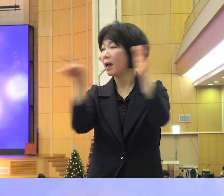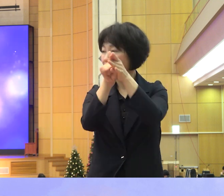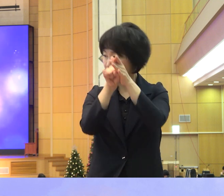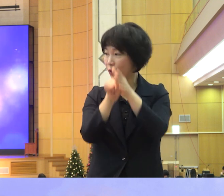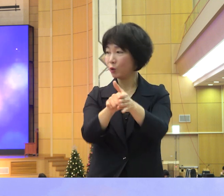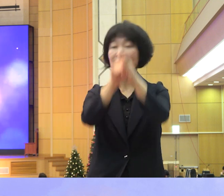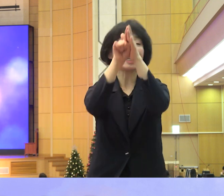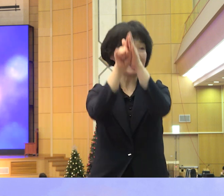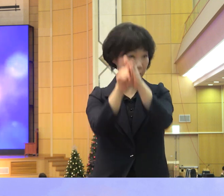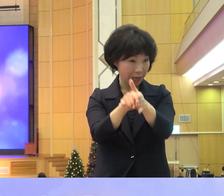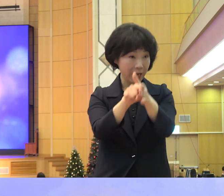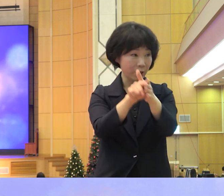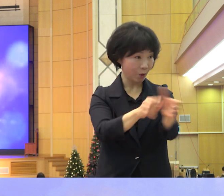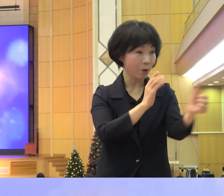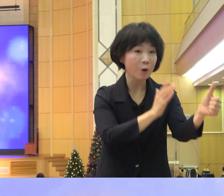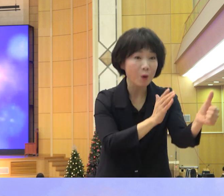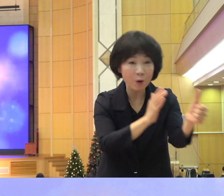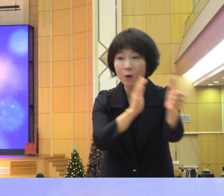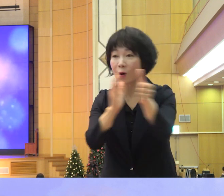예수